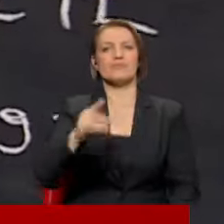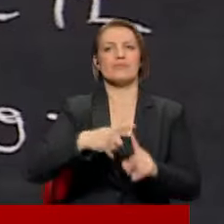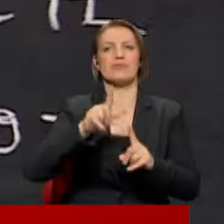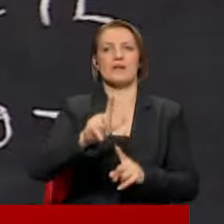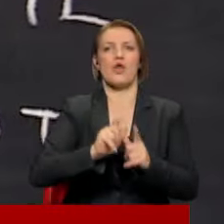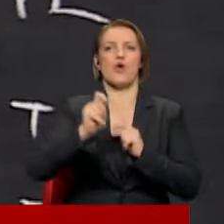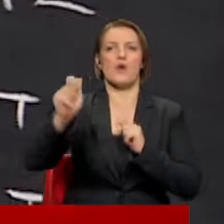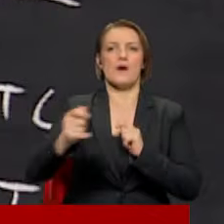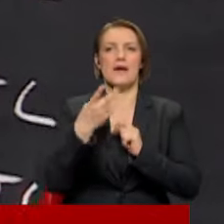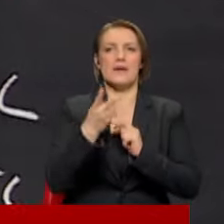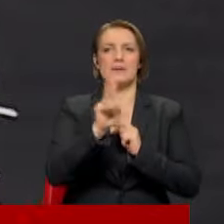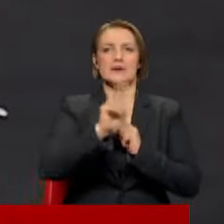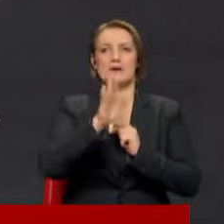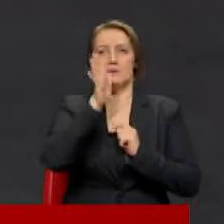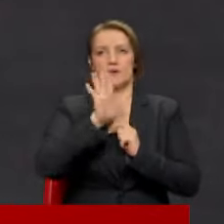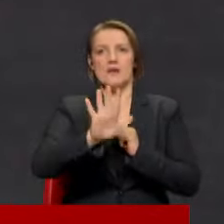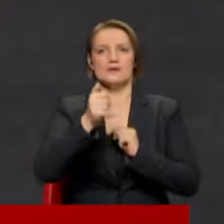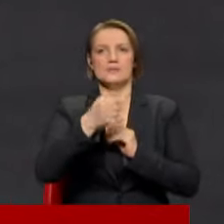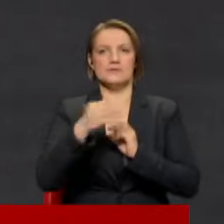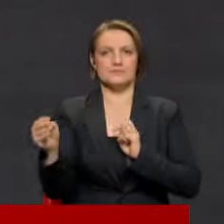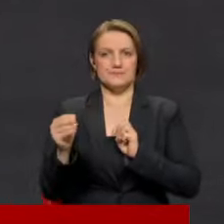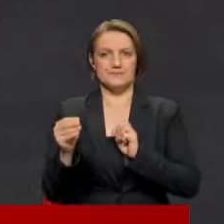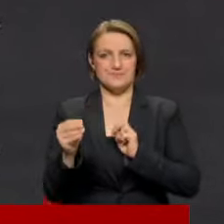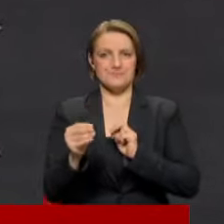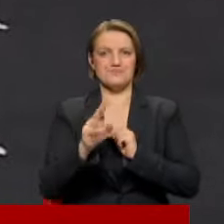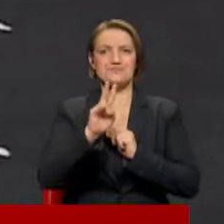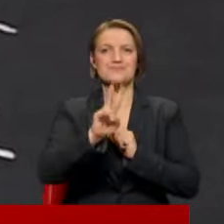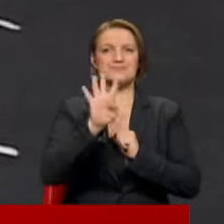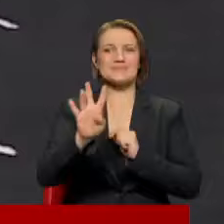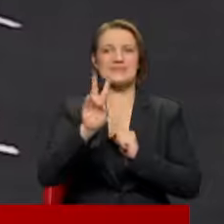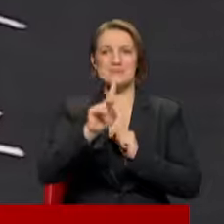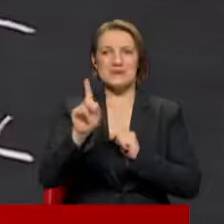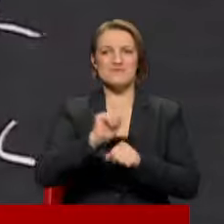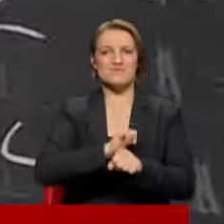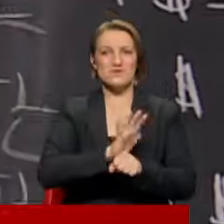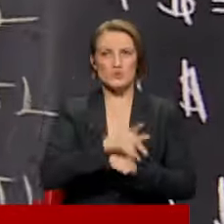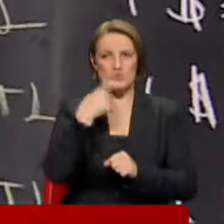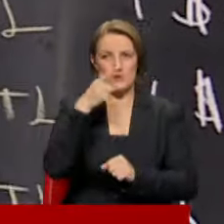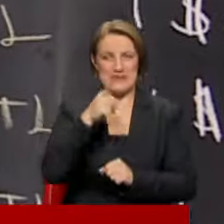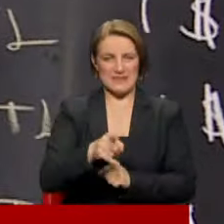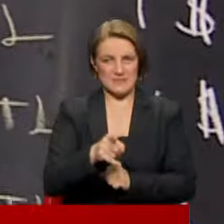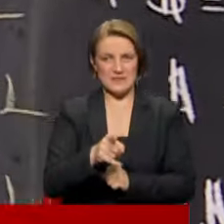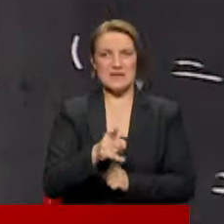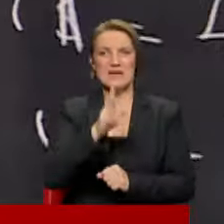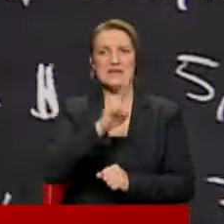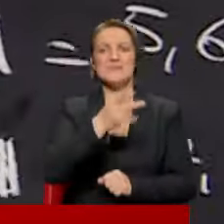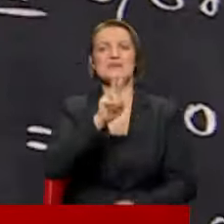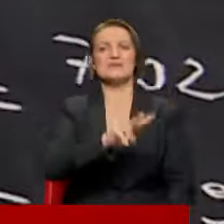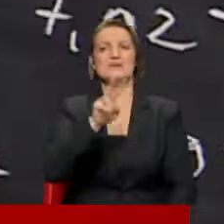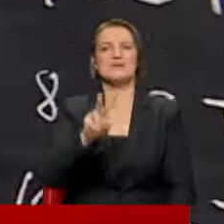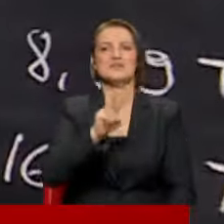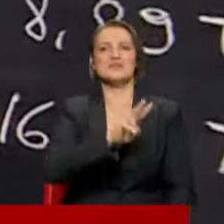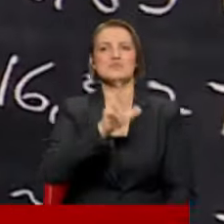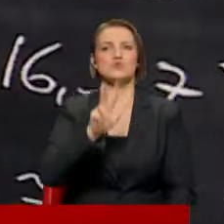2020'de 556 milyona çıkıyor 2021'de pandemi etkisi çok ciddi görülüyor 2022 ve 2023